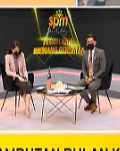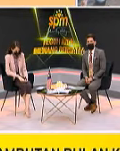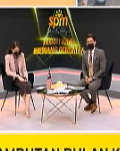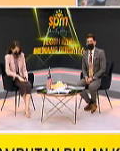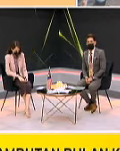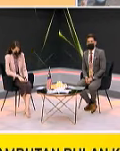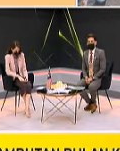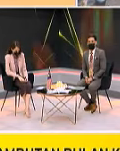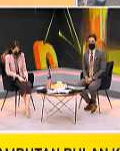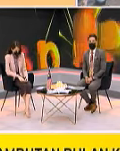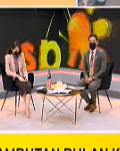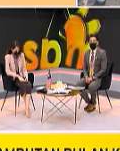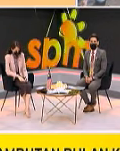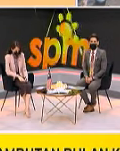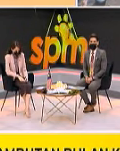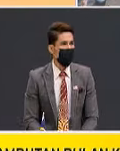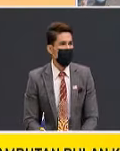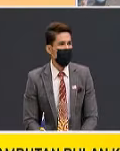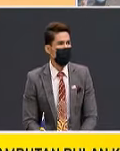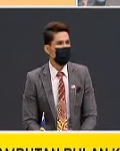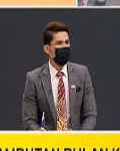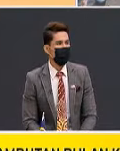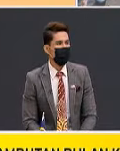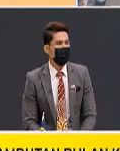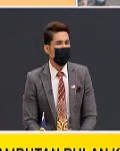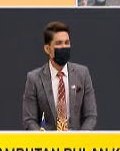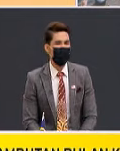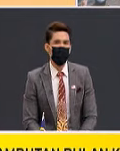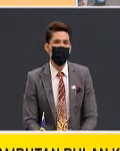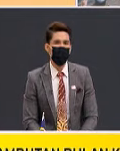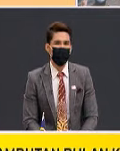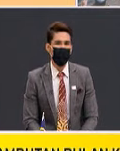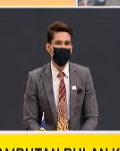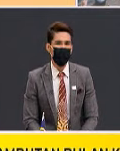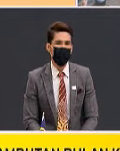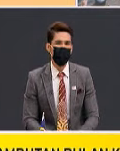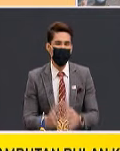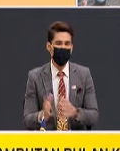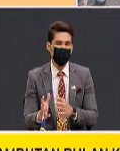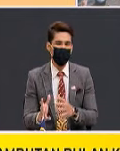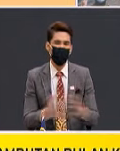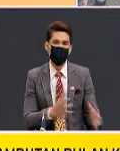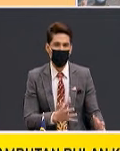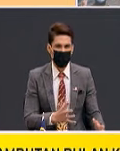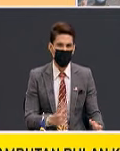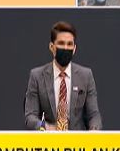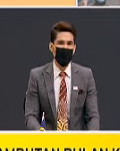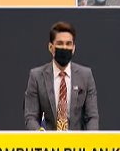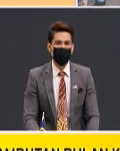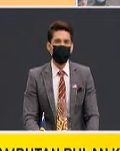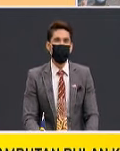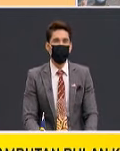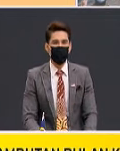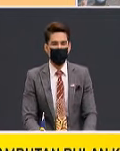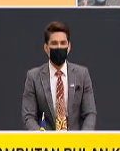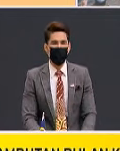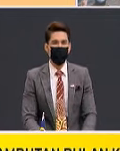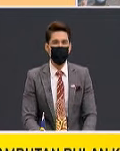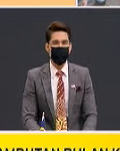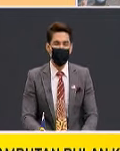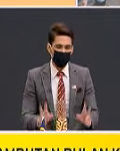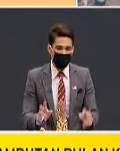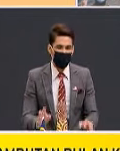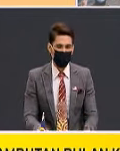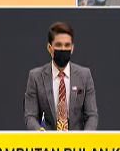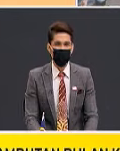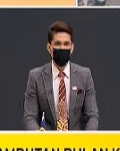Setiap tahun Datuk, pastinya sambutan bulan kebangsaan ini akan berbeza dari segi konten, dari segi pengisian, dari